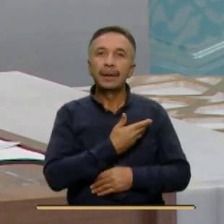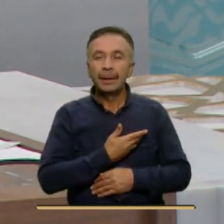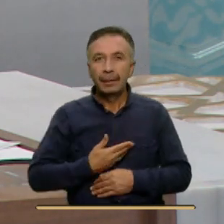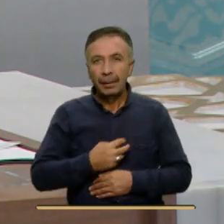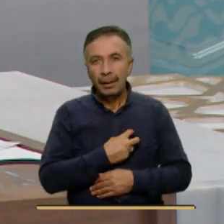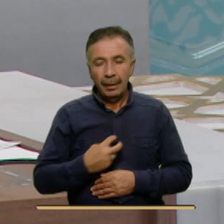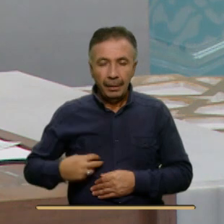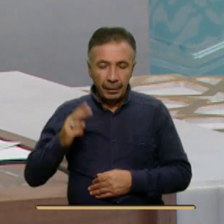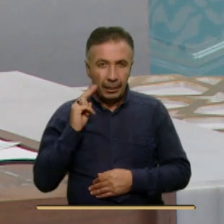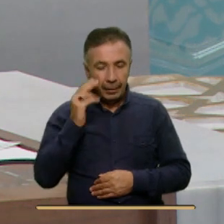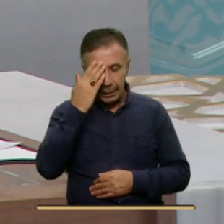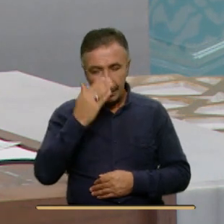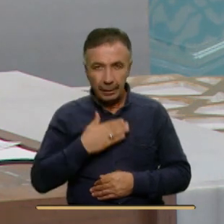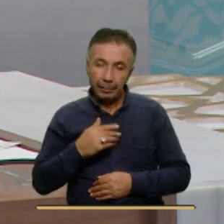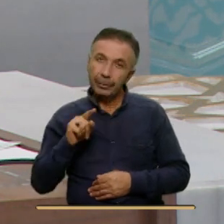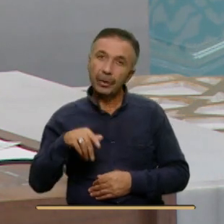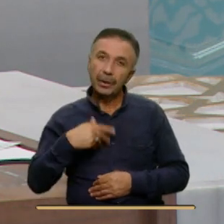Peygamberimiz şöyle buyuruyor.